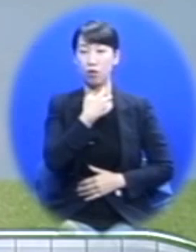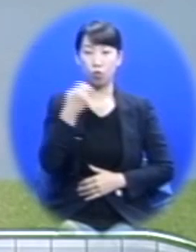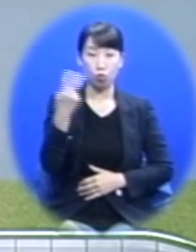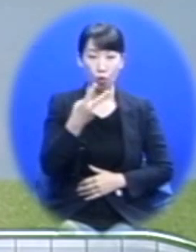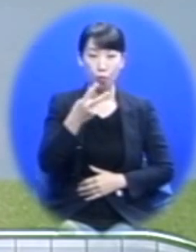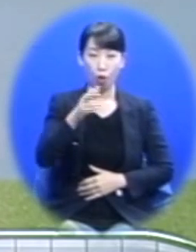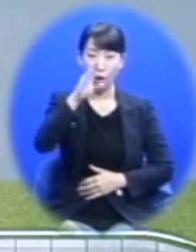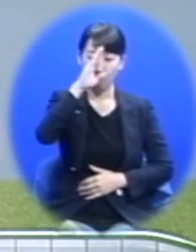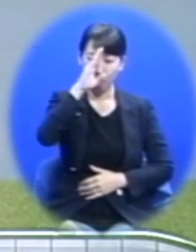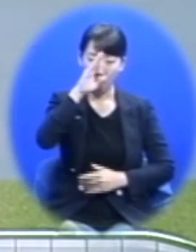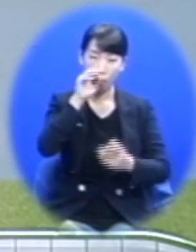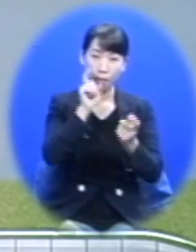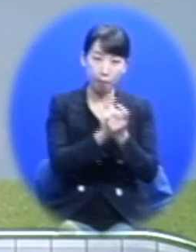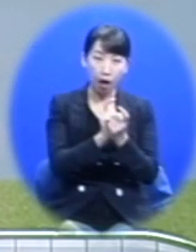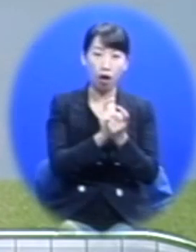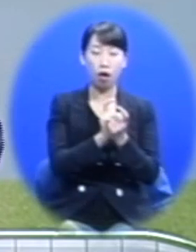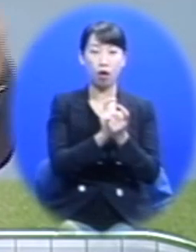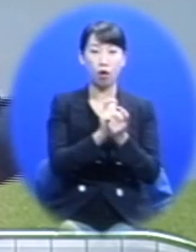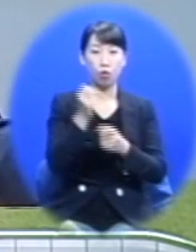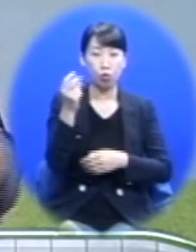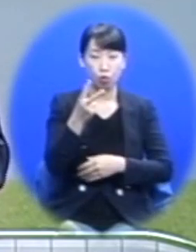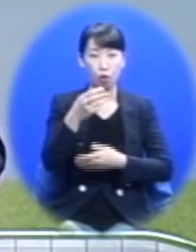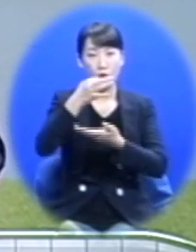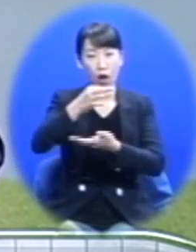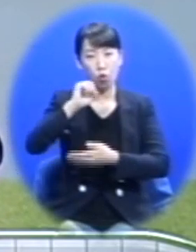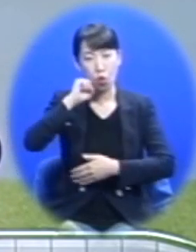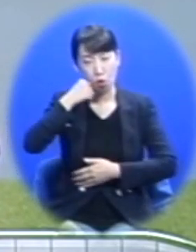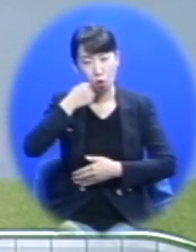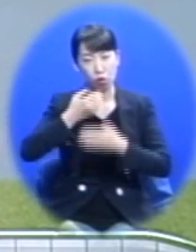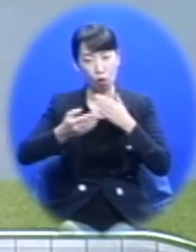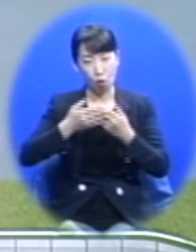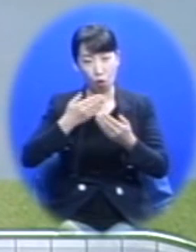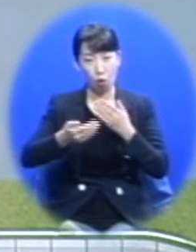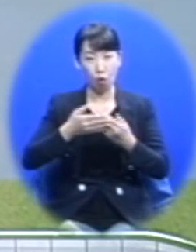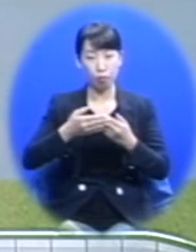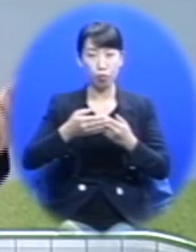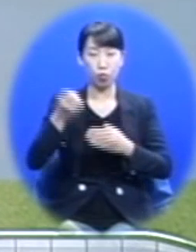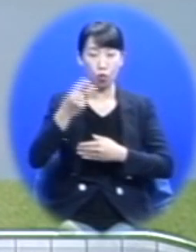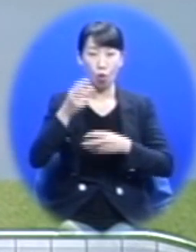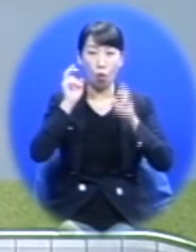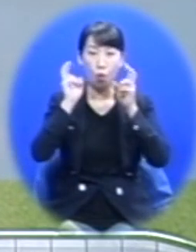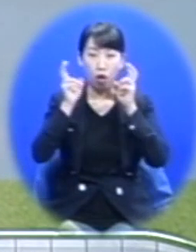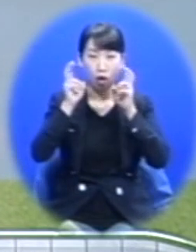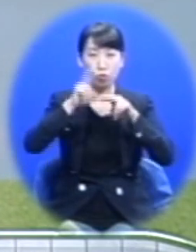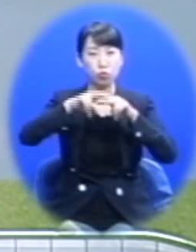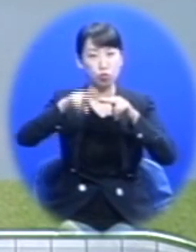가운데 있게 됐거나 또는 재정적인 어려움을 겪었거나 또는 직장에서 퇴직을